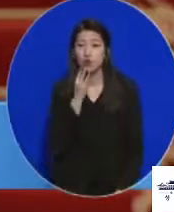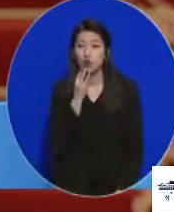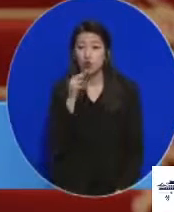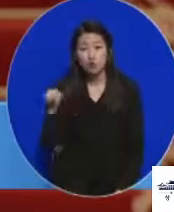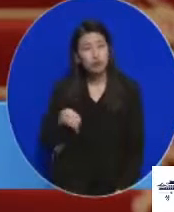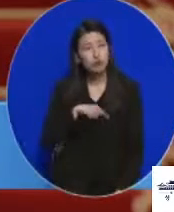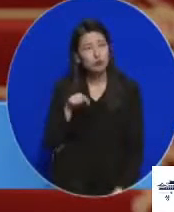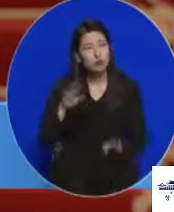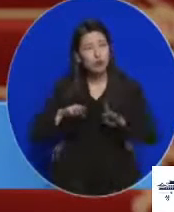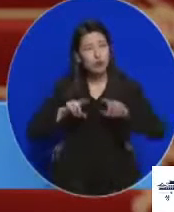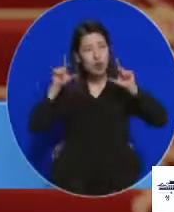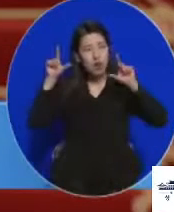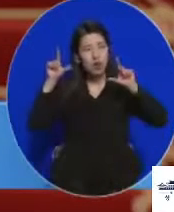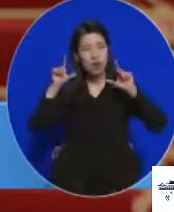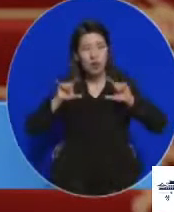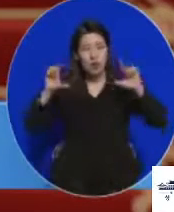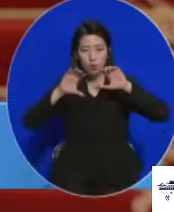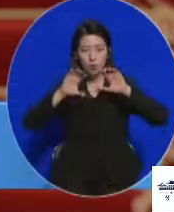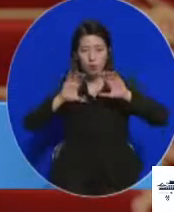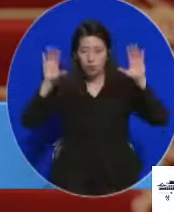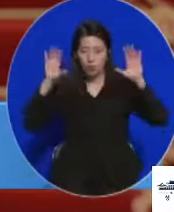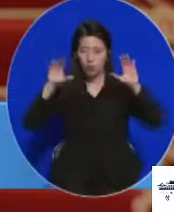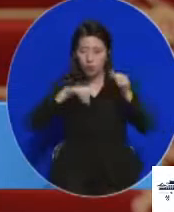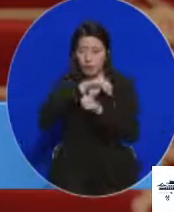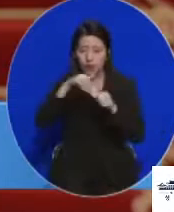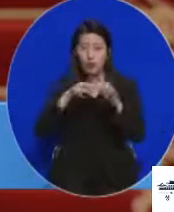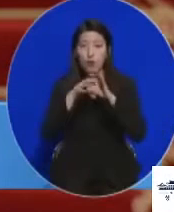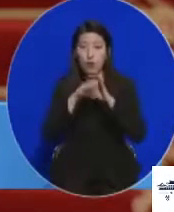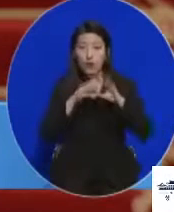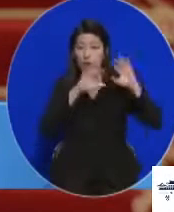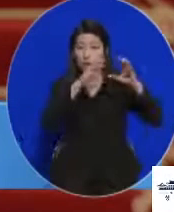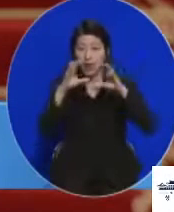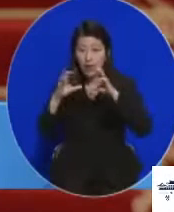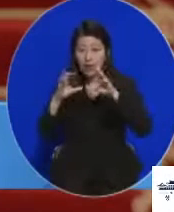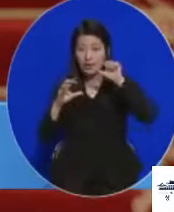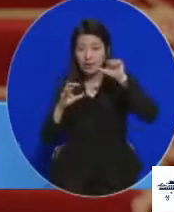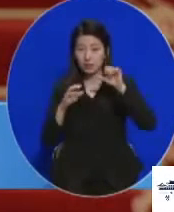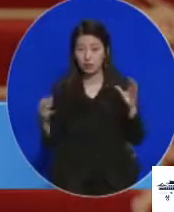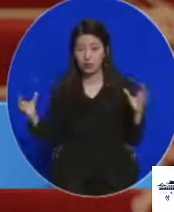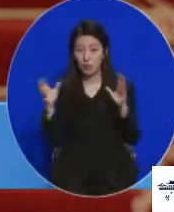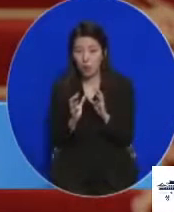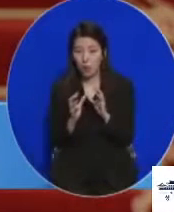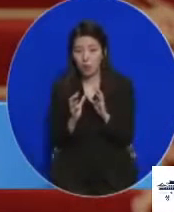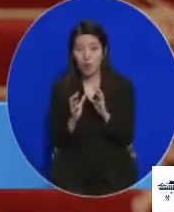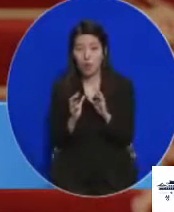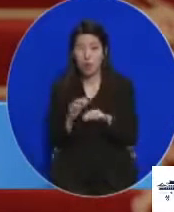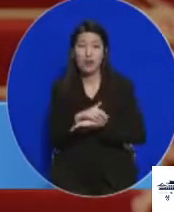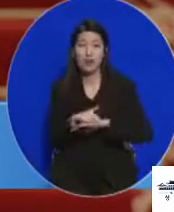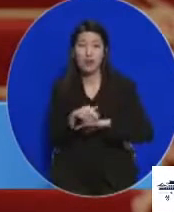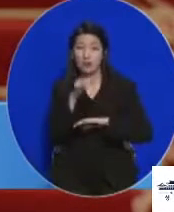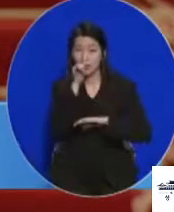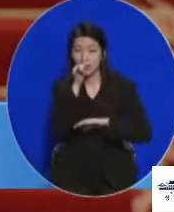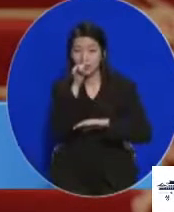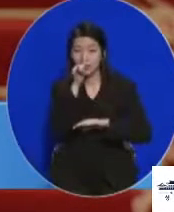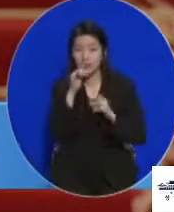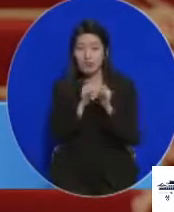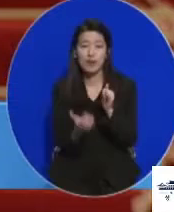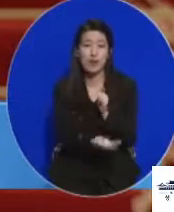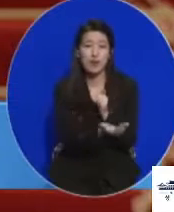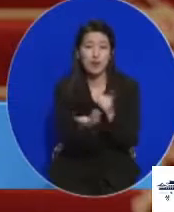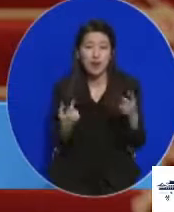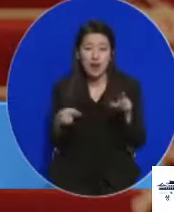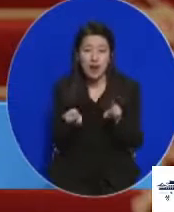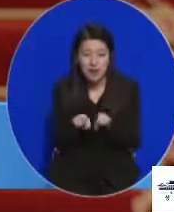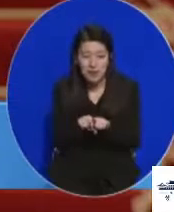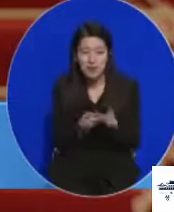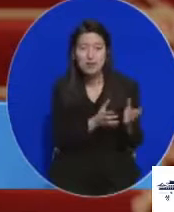탄소 중립 을 향한 국제사회에 의지가 결집된 은 장이 될 수 있도록 국민들과 함께 준비하겠습니다